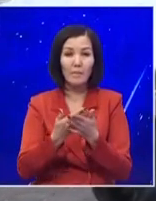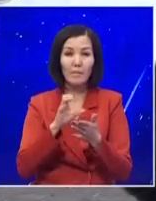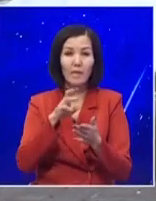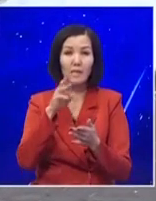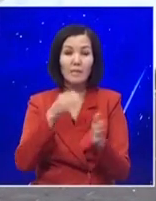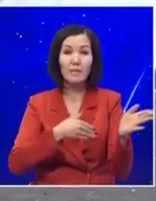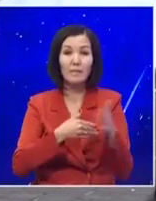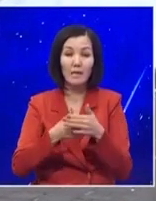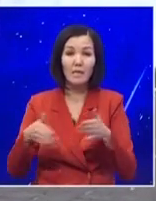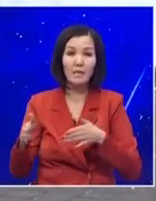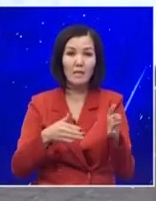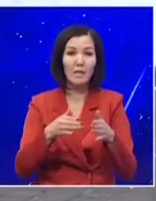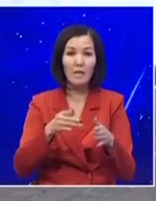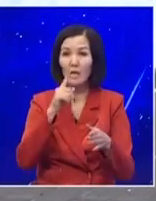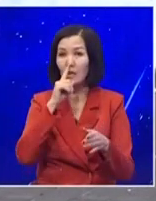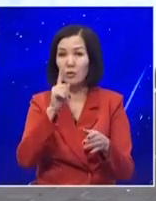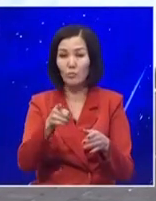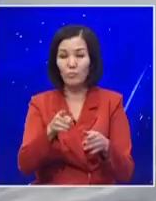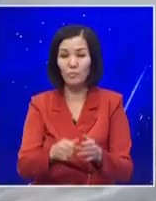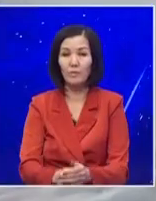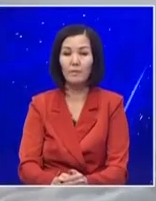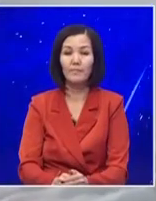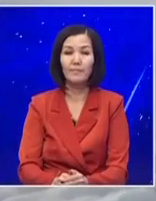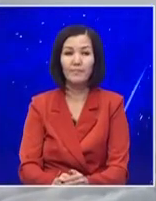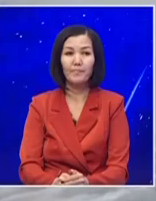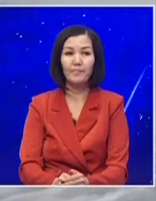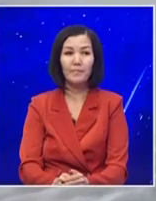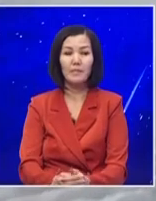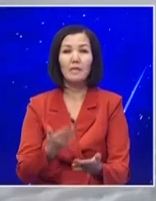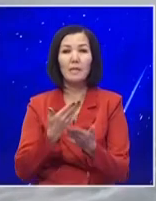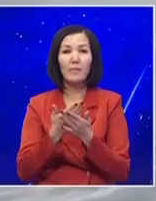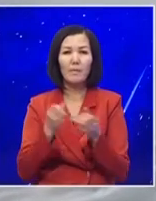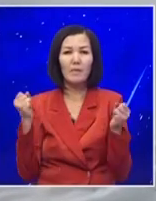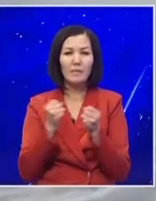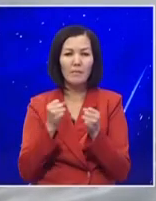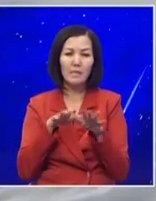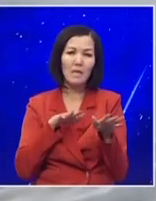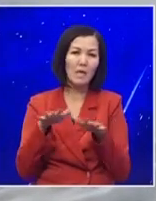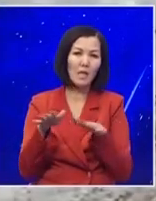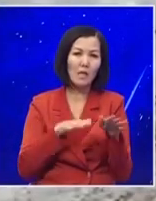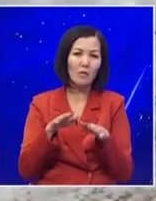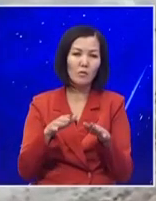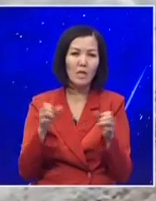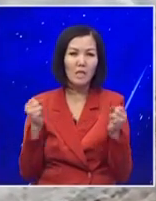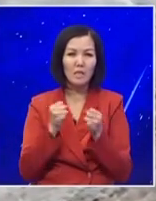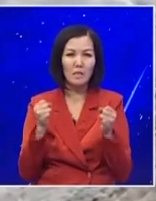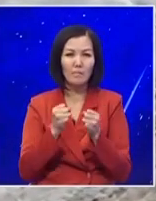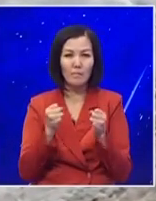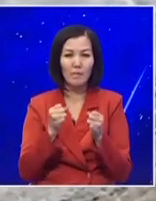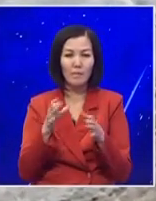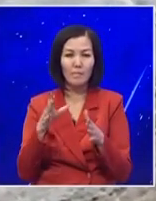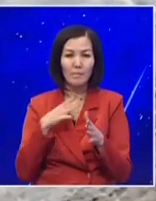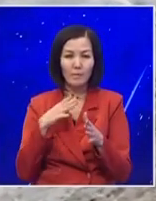о закрытии трассы, я никуда не выезжаю. Обильные осадки, заморозки и гололед. Нынешняя зима выдалась суровой. А по